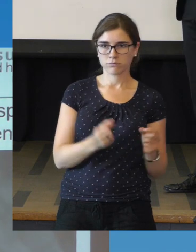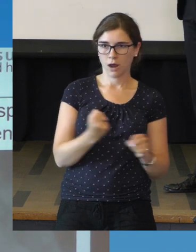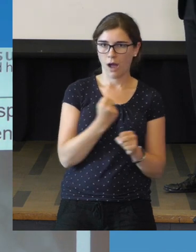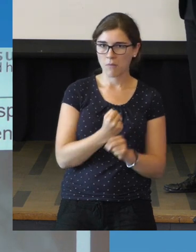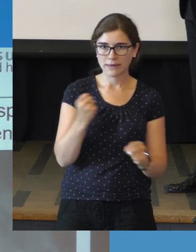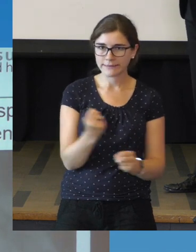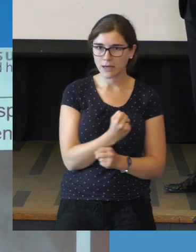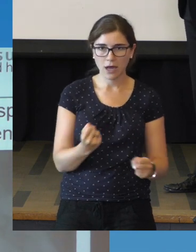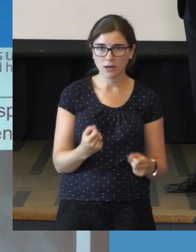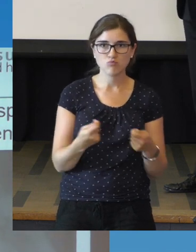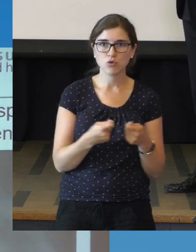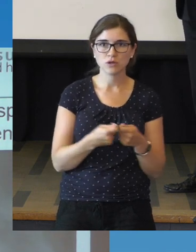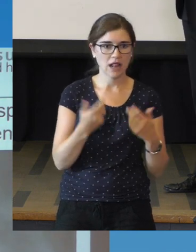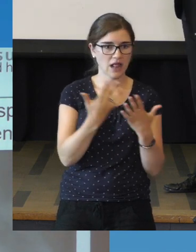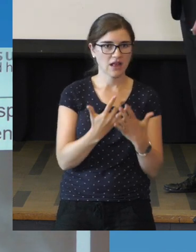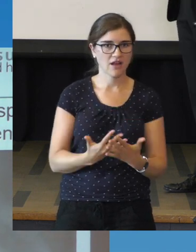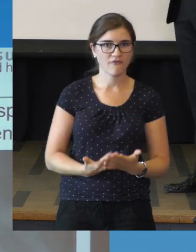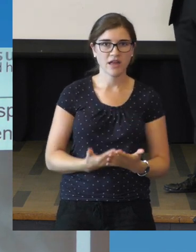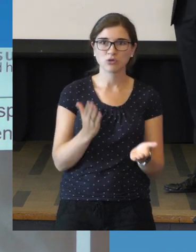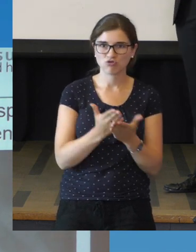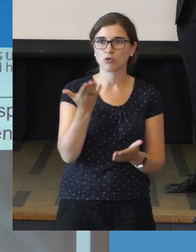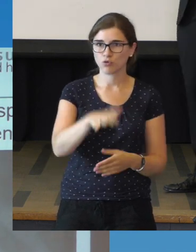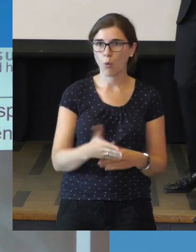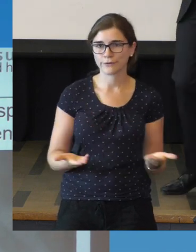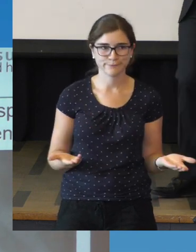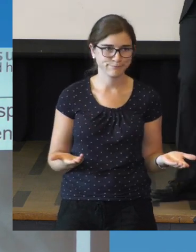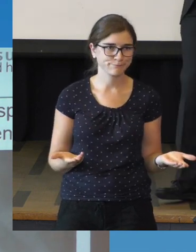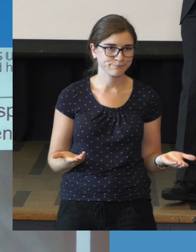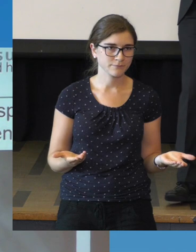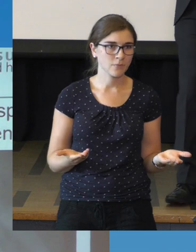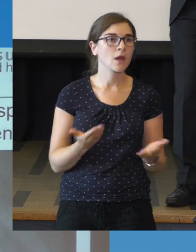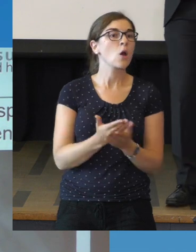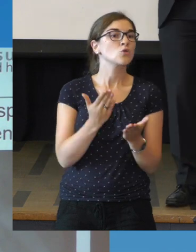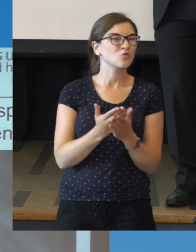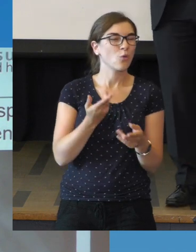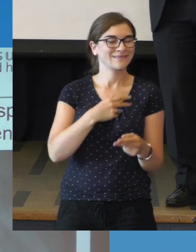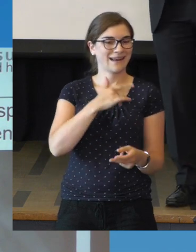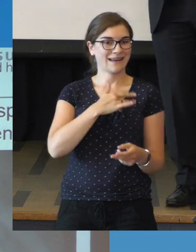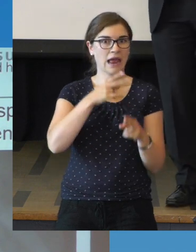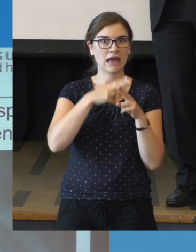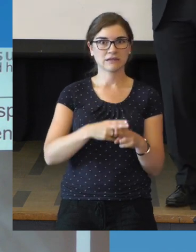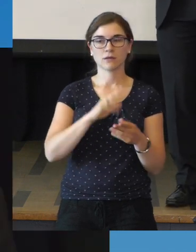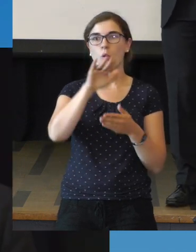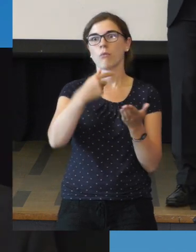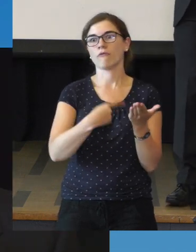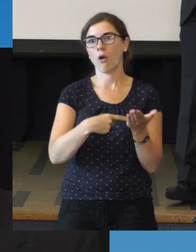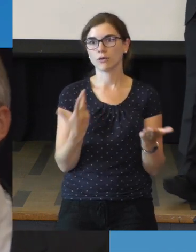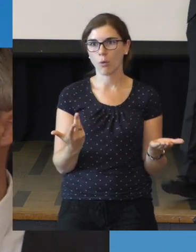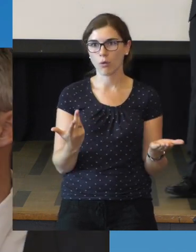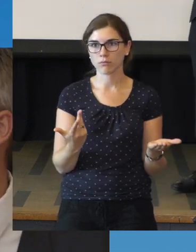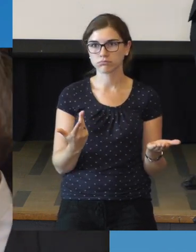mehr arbeiten. Die Herzmuskelgewebe sind dort abgestorben. Der Rest des Herzens ist mit der Arbeit überfordert gewesen. Die